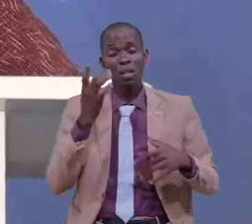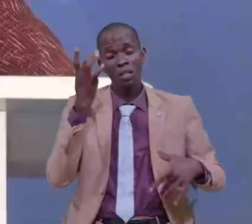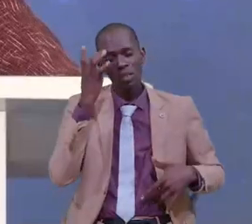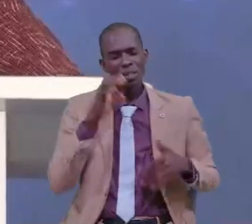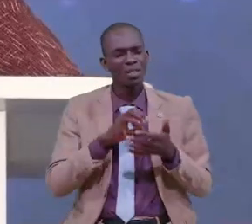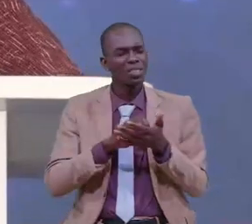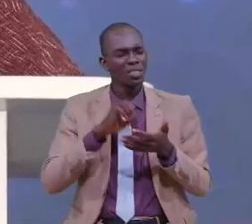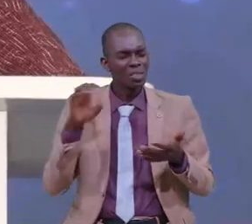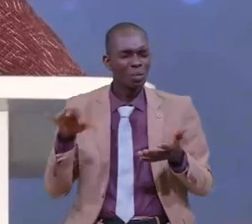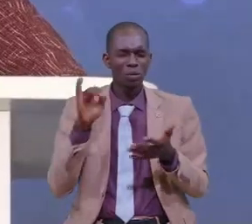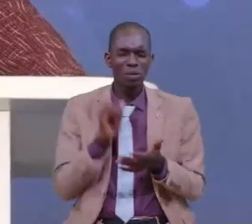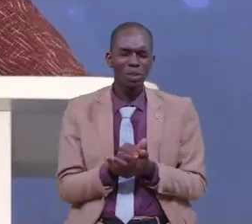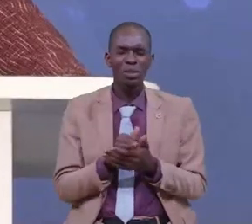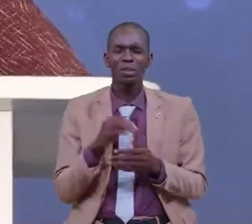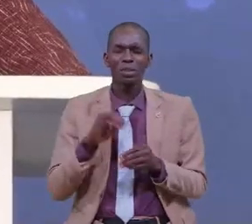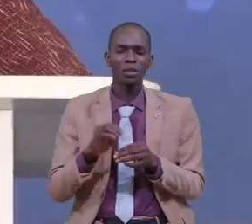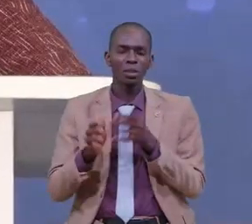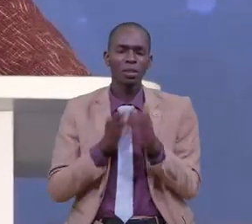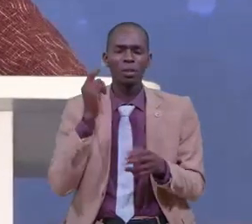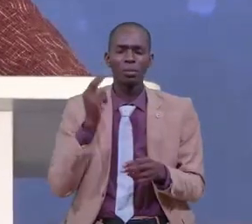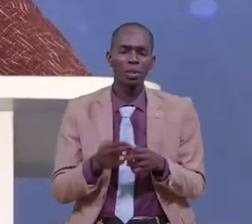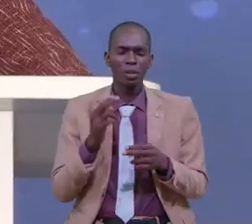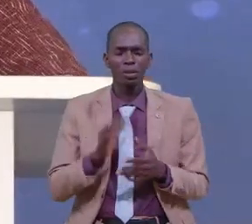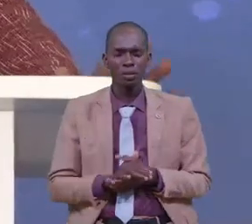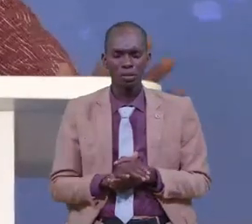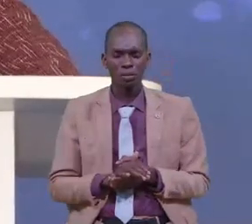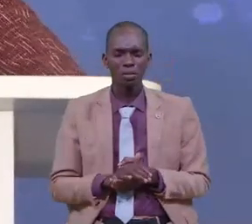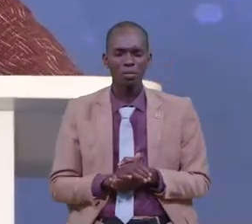La maladie, ôte cela au nom de Jésus.